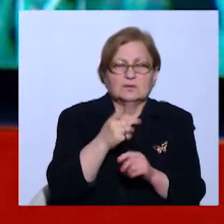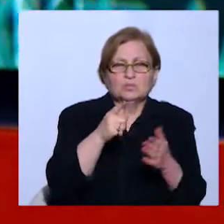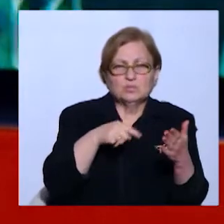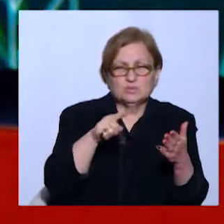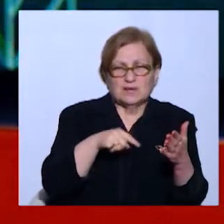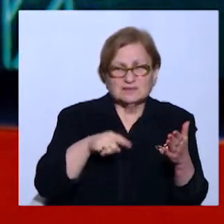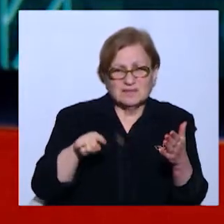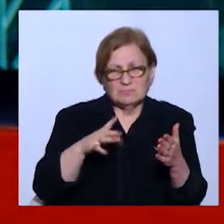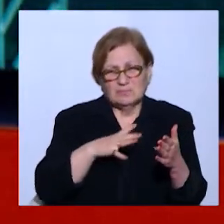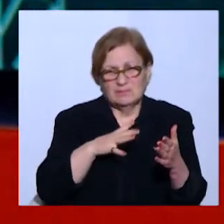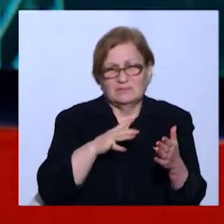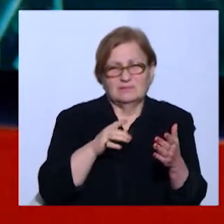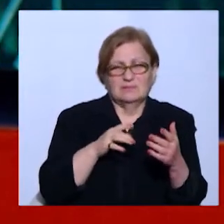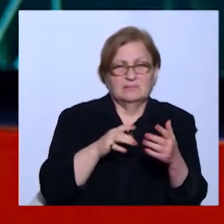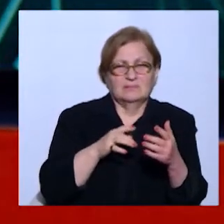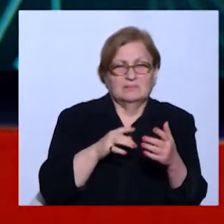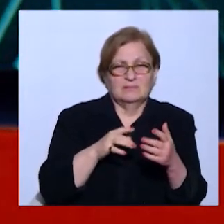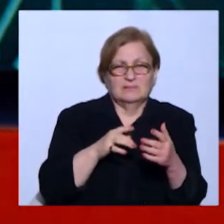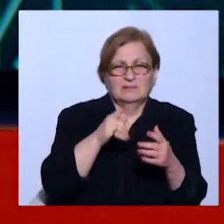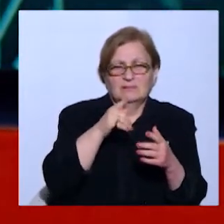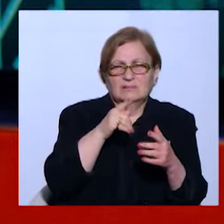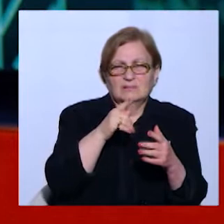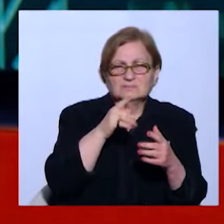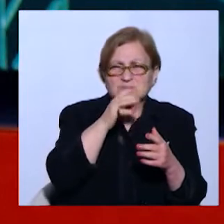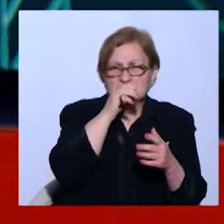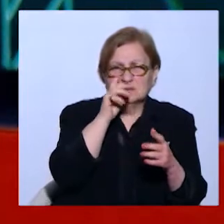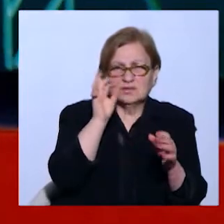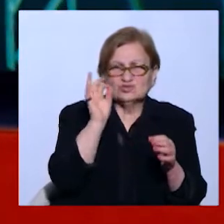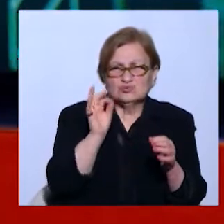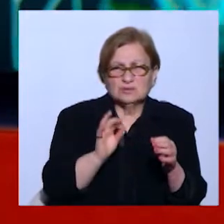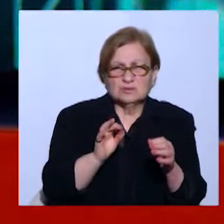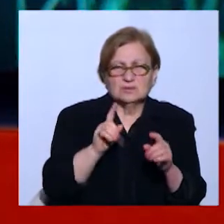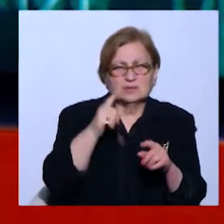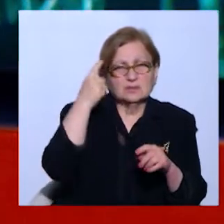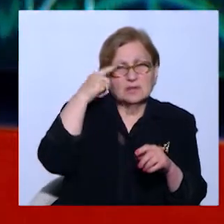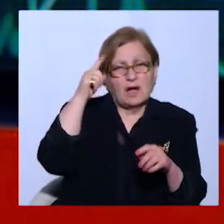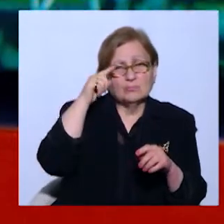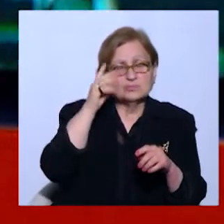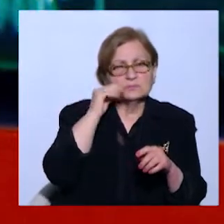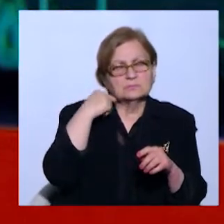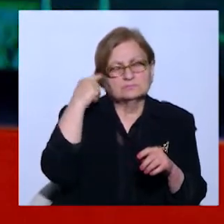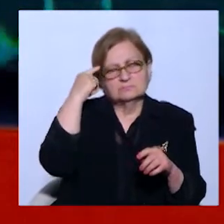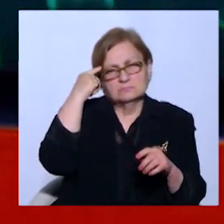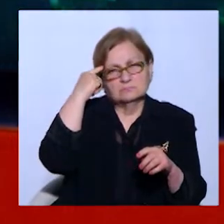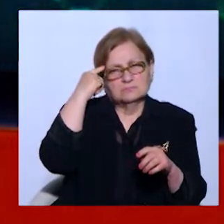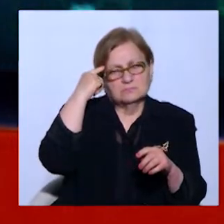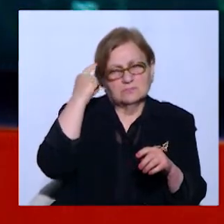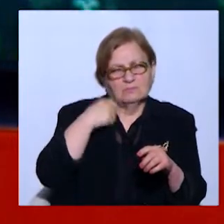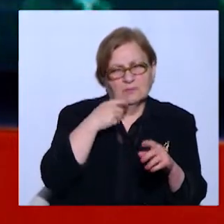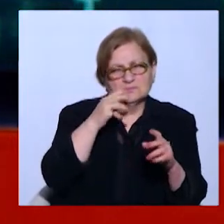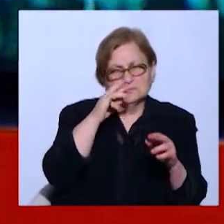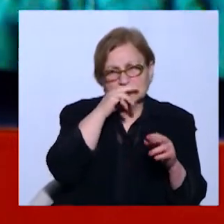ის მესმის თორე. გეტყვით, არაფერი დასამალი არ არის. ხშირად რაღაც ამოცანის ფიქრის დროს, როცა სწორად ვერ ხვდები,